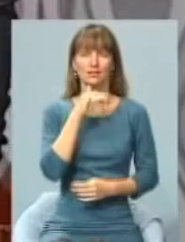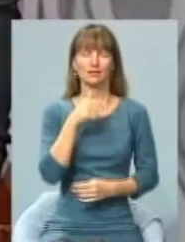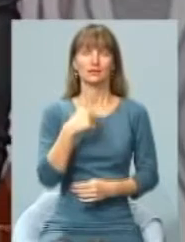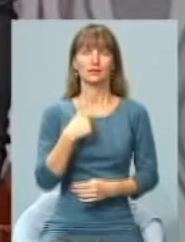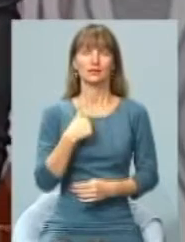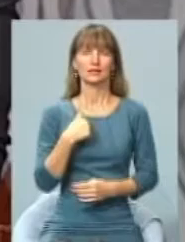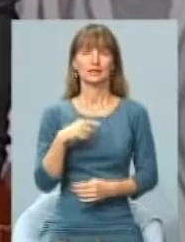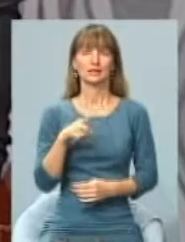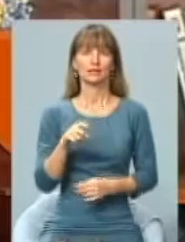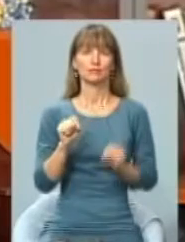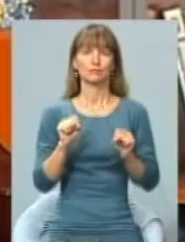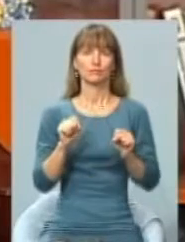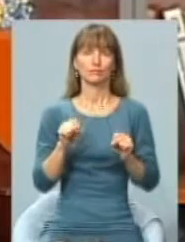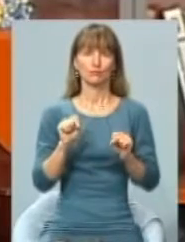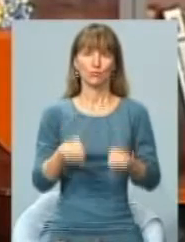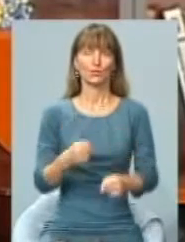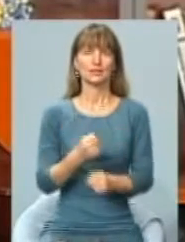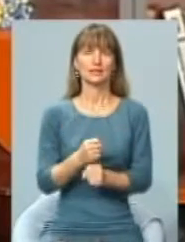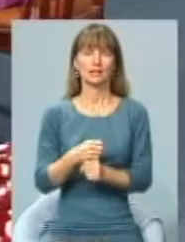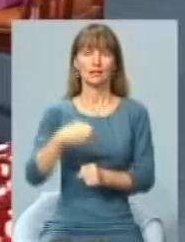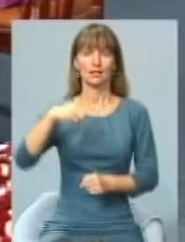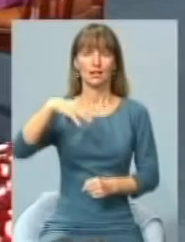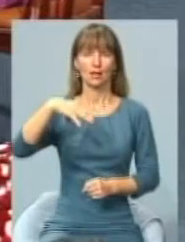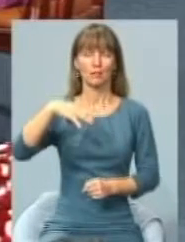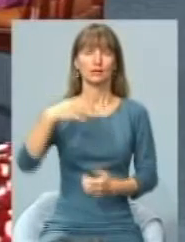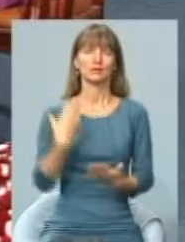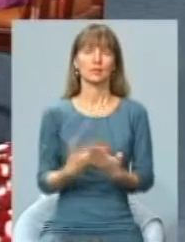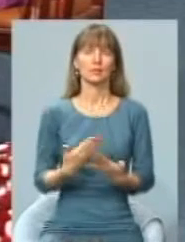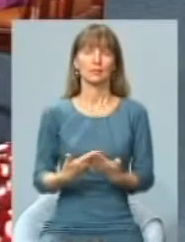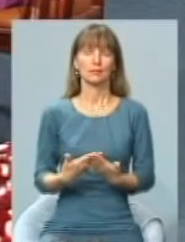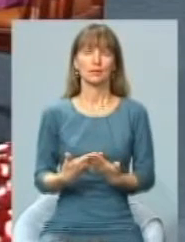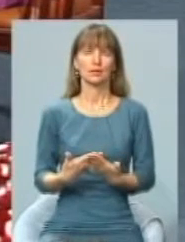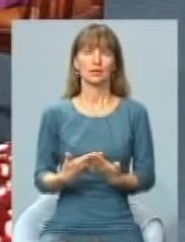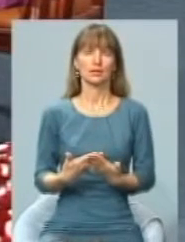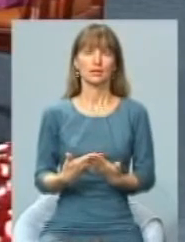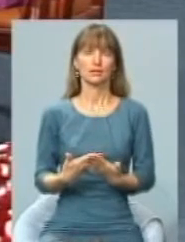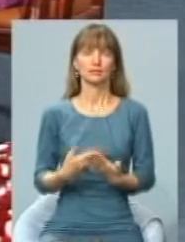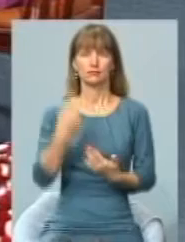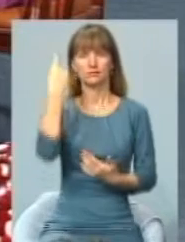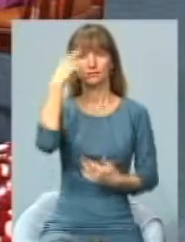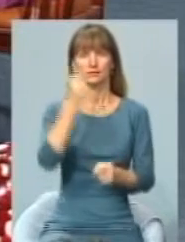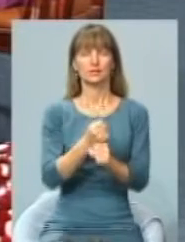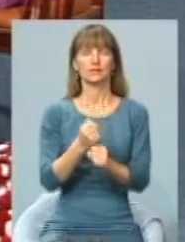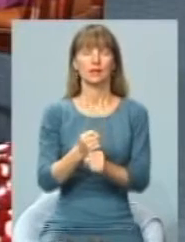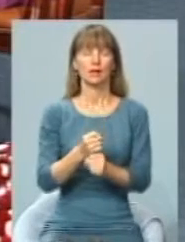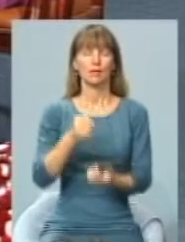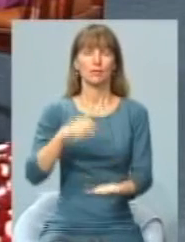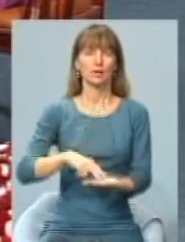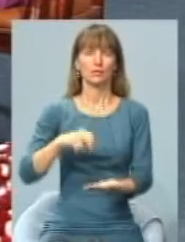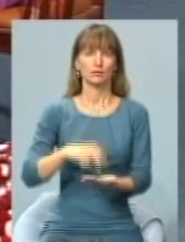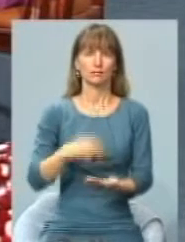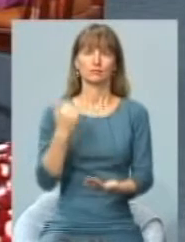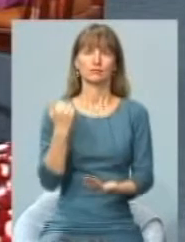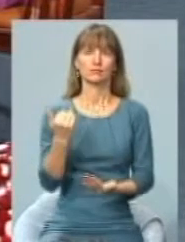зараз... Вони можуть зробити лампочку там. Дійсно. Ось, наприклад, ідея створення батута належить